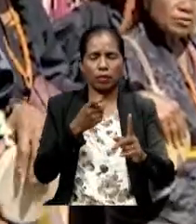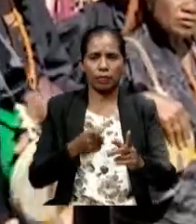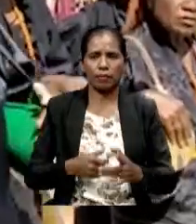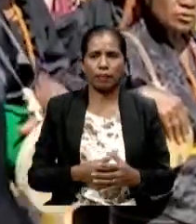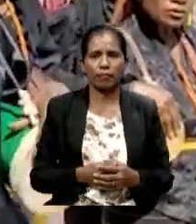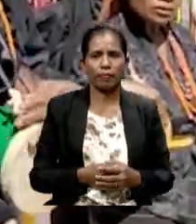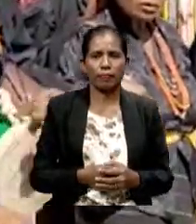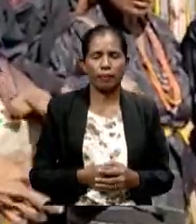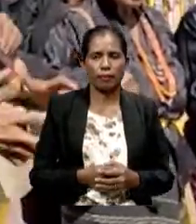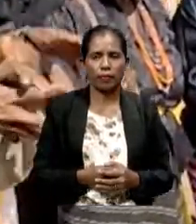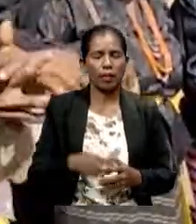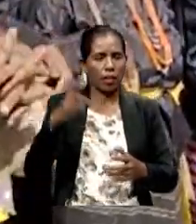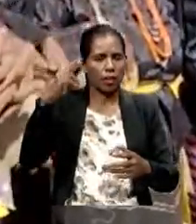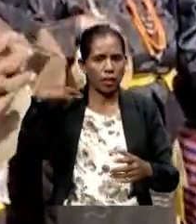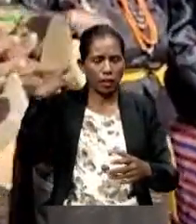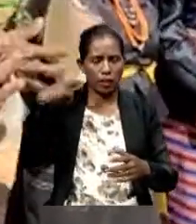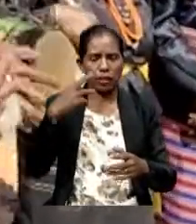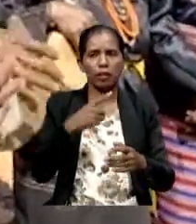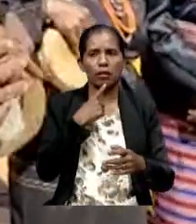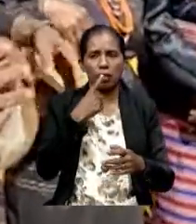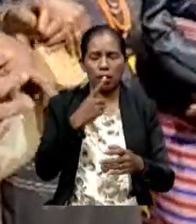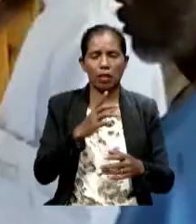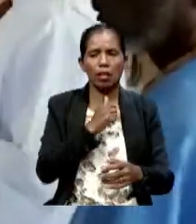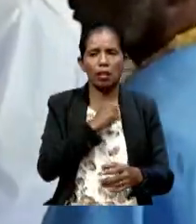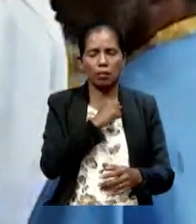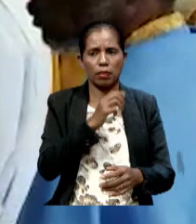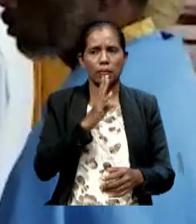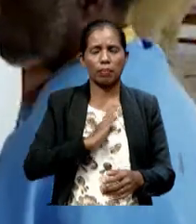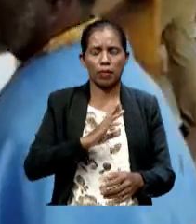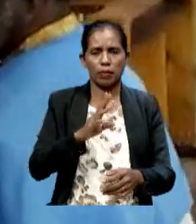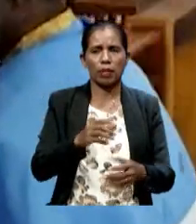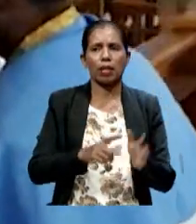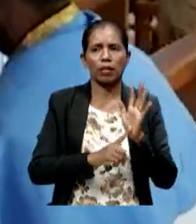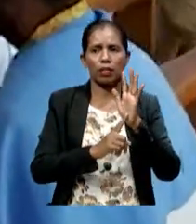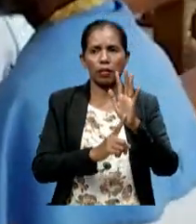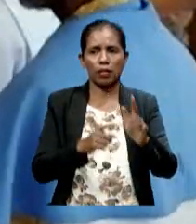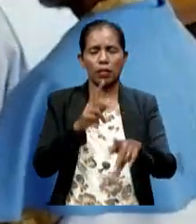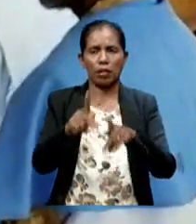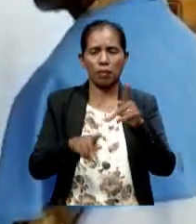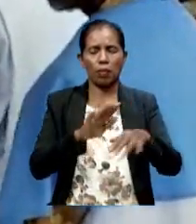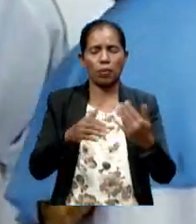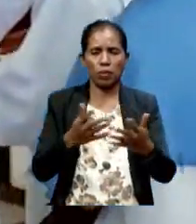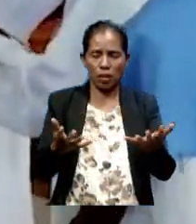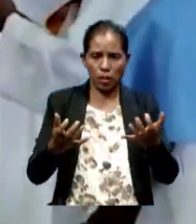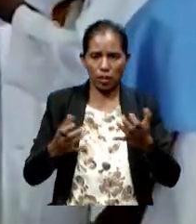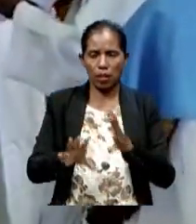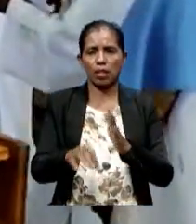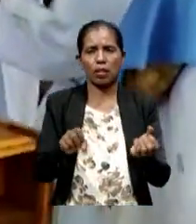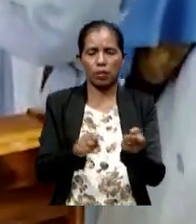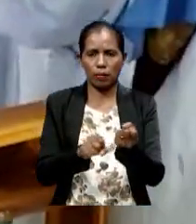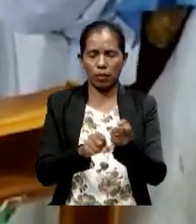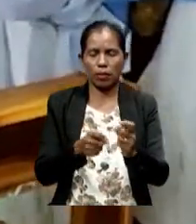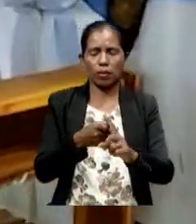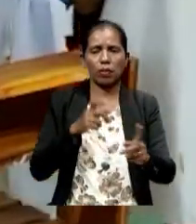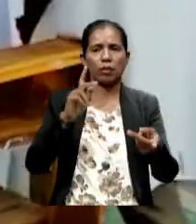Assis. Baradio Komunidade Mauloko Maubisi Arcebispo Mos hato parabens ba inisiativa komunidade nian nebehetan apoio husi